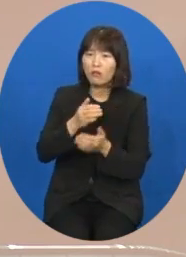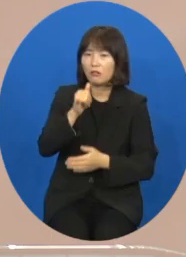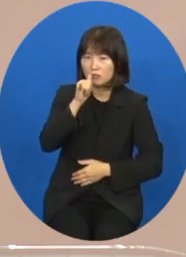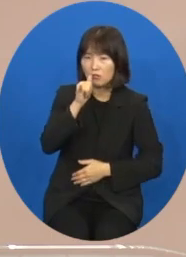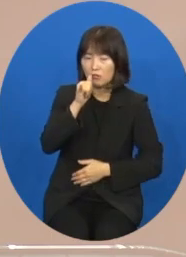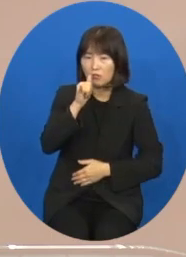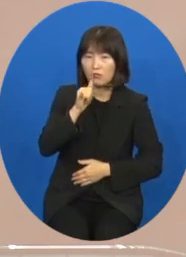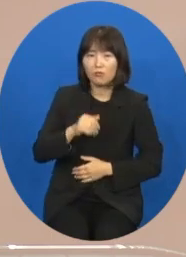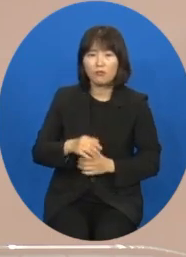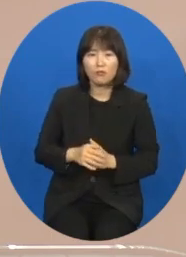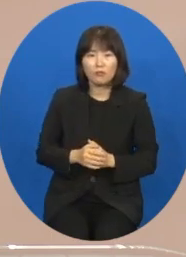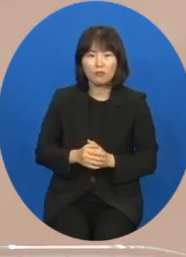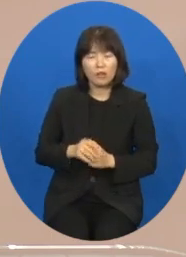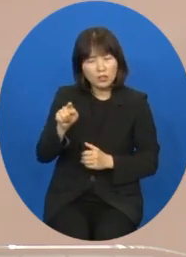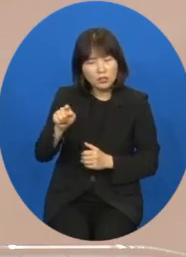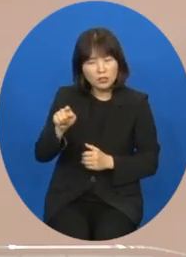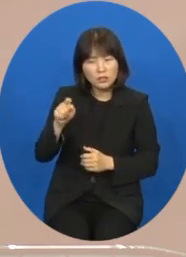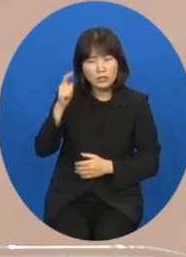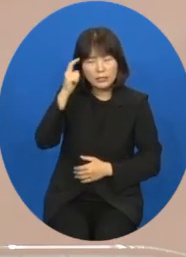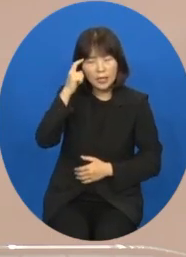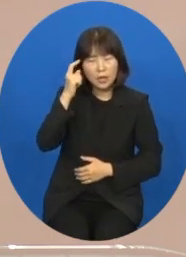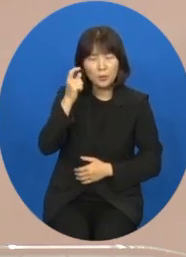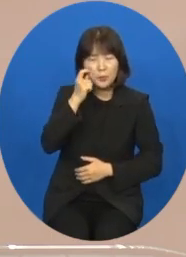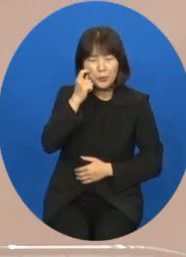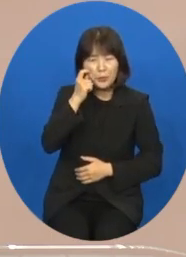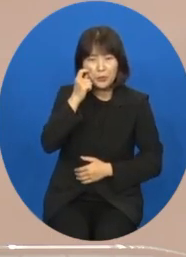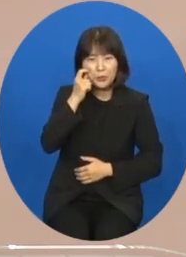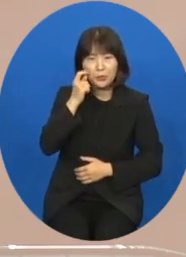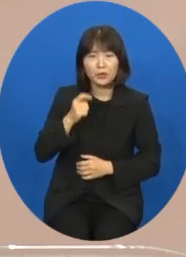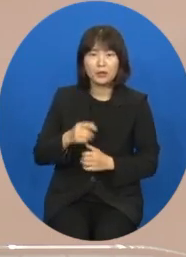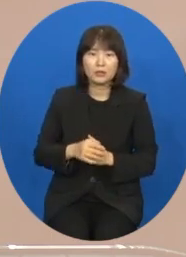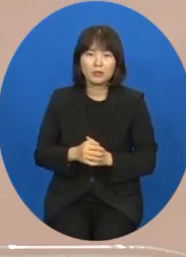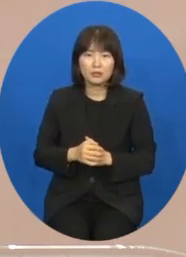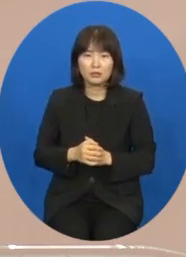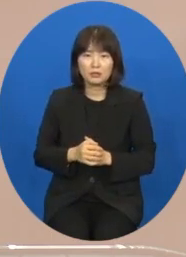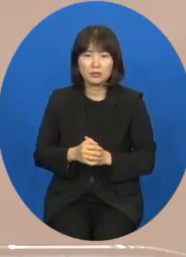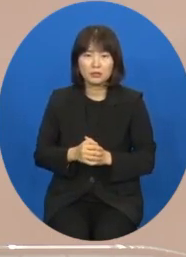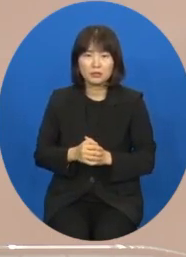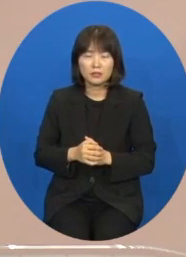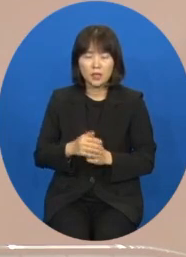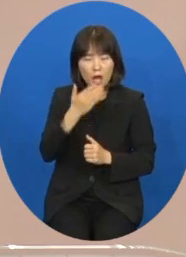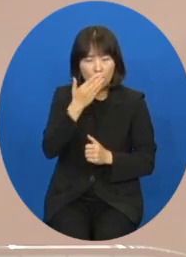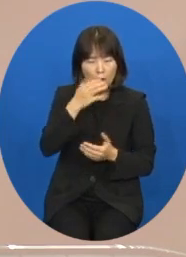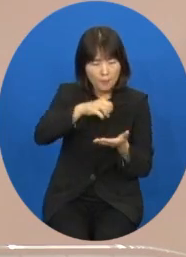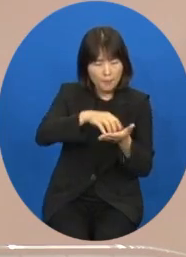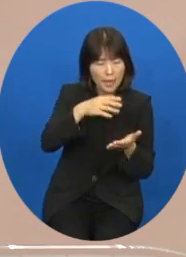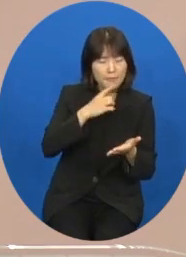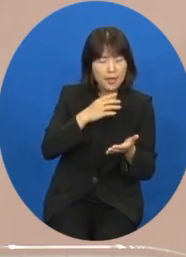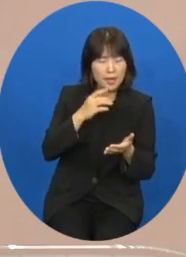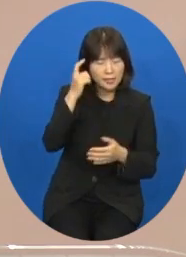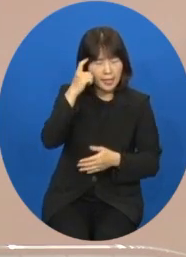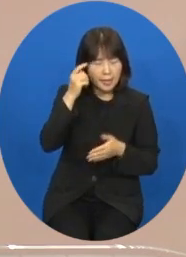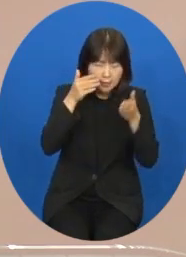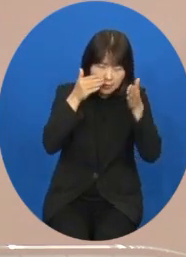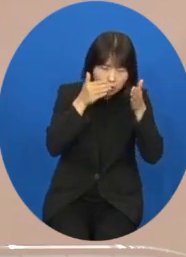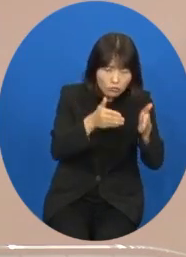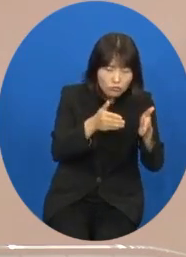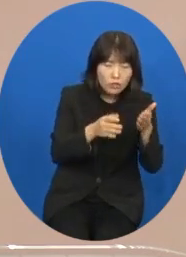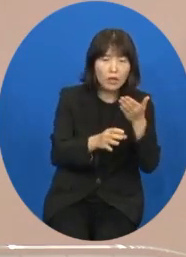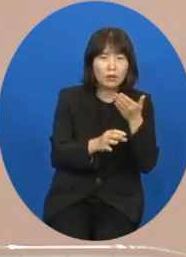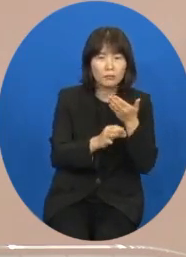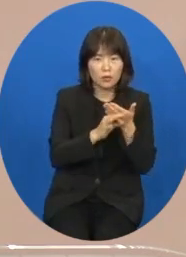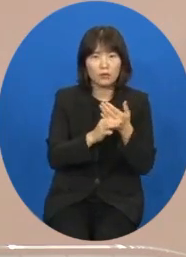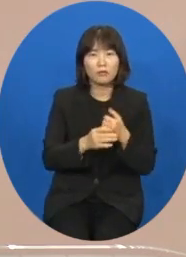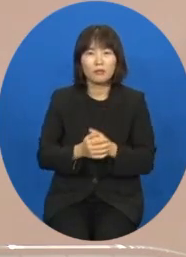그것을 생각하지 못하게 만드니까 먹는 빵만 생각하면 무엇을